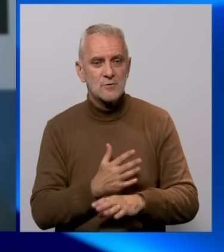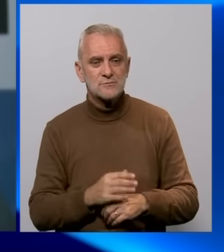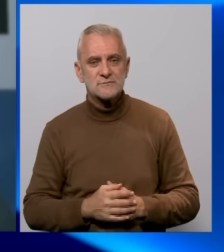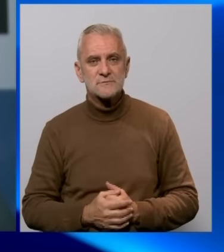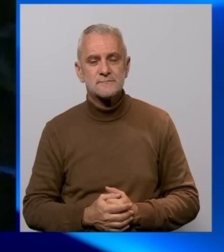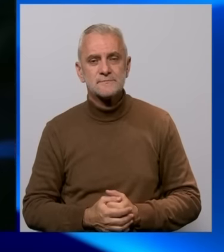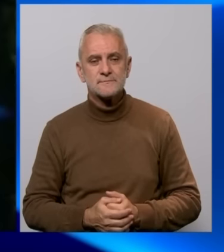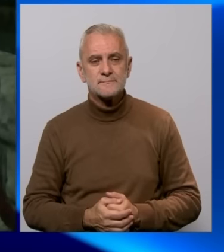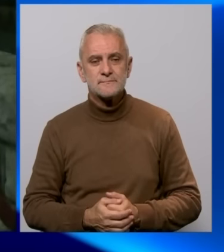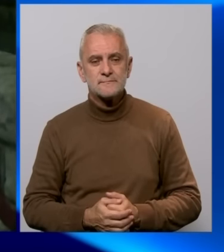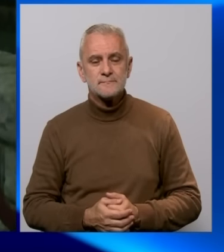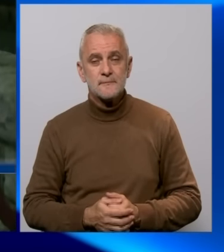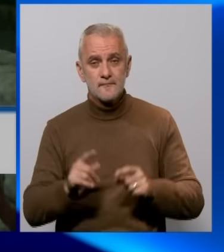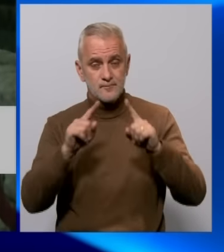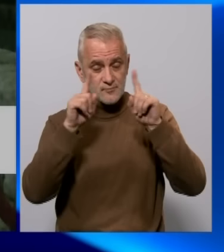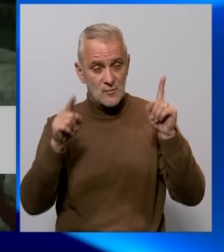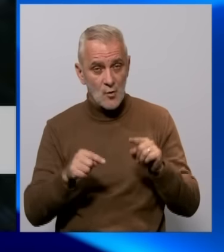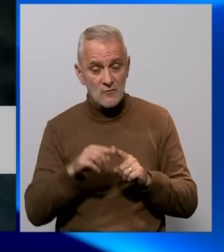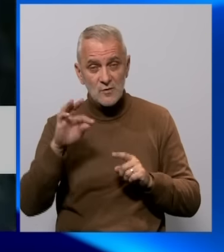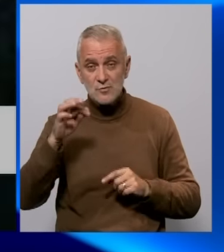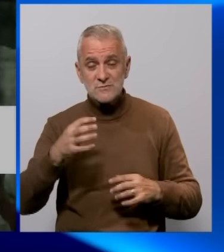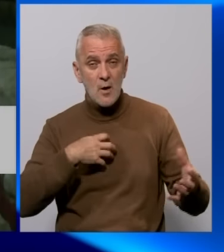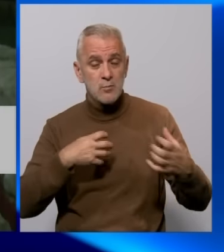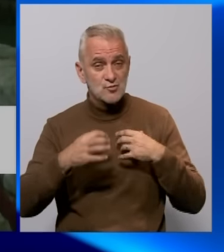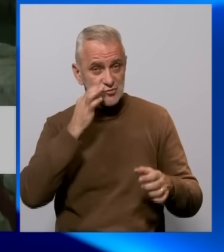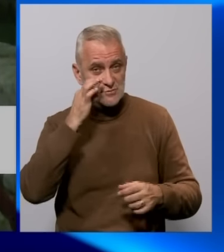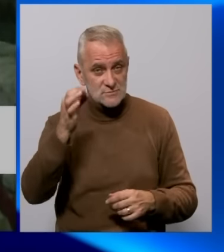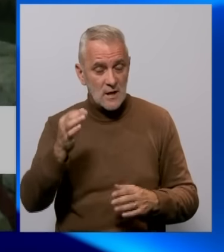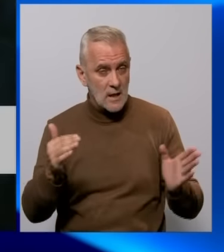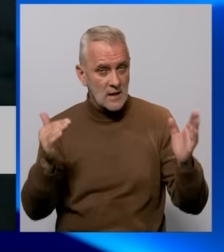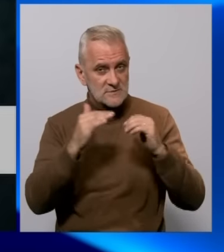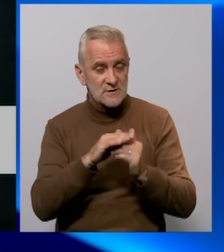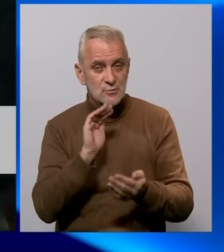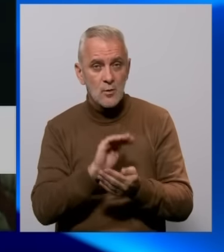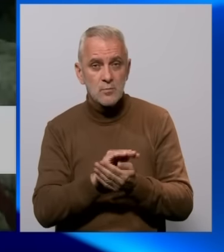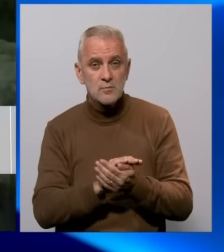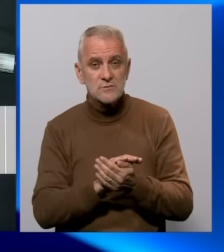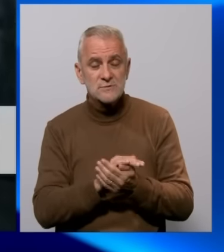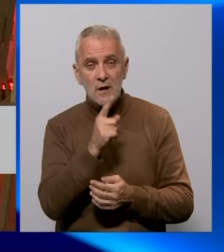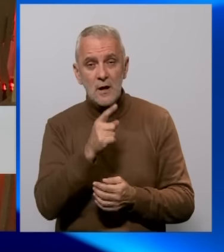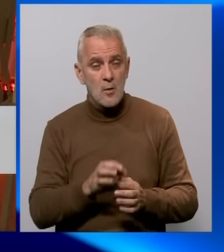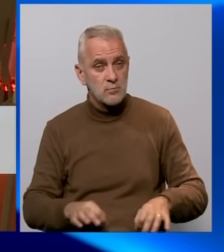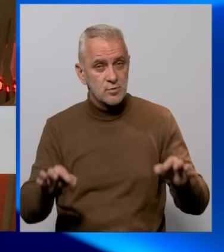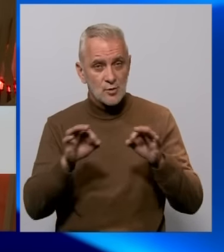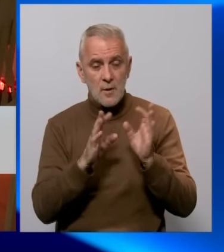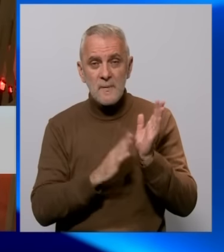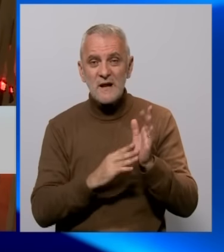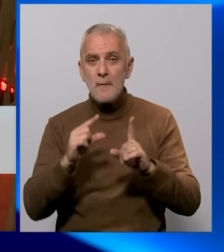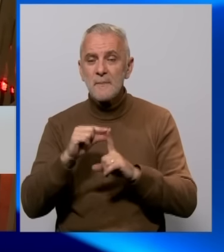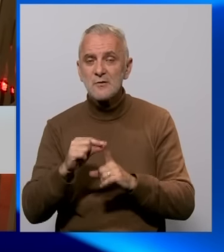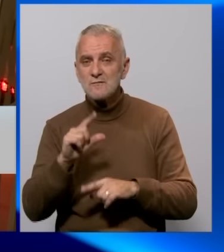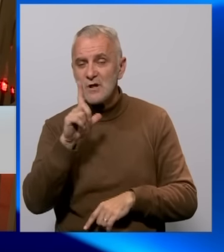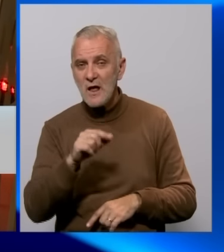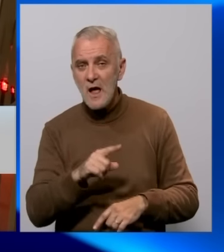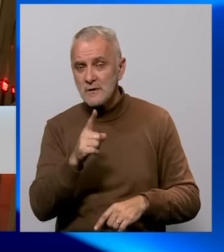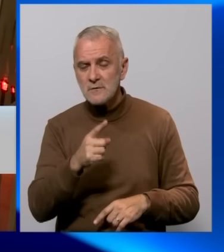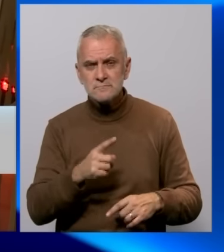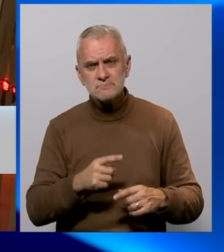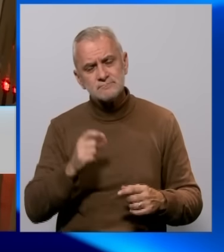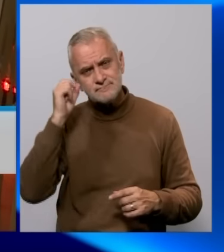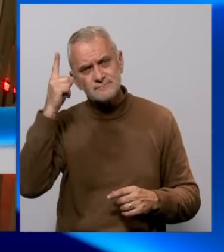bude gledala. U okviru Tuzlanskih pozorišnih dana sinoć se publici sa autorskim projektom Marine Petković-Liker,